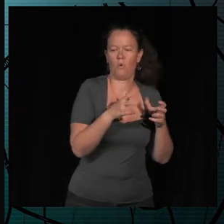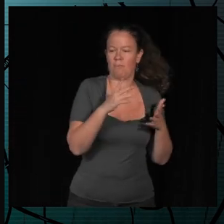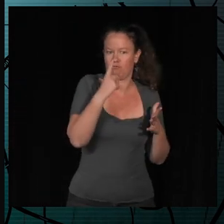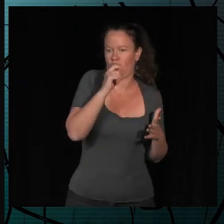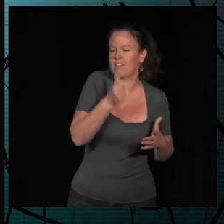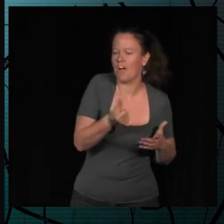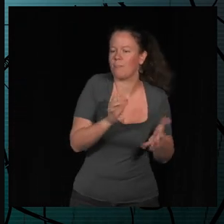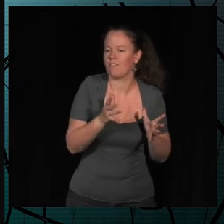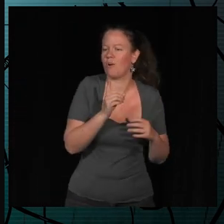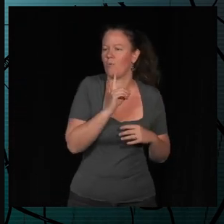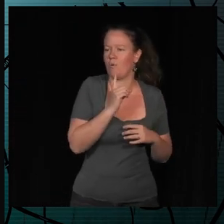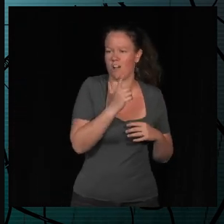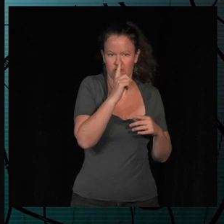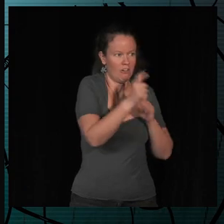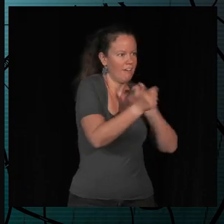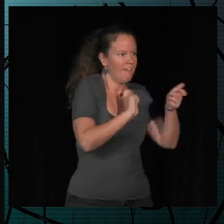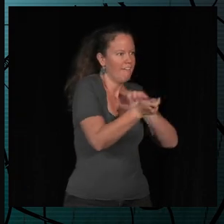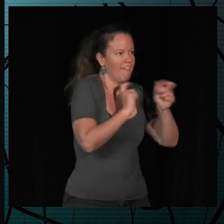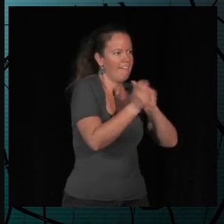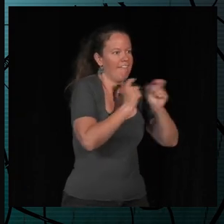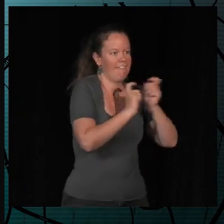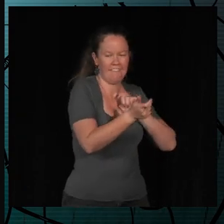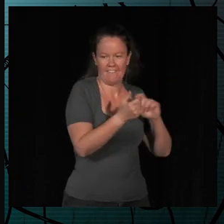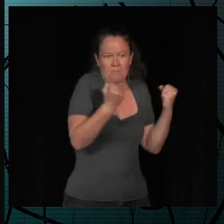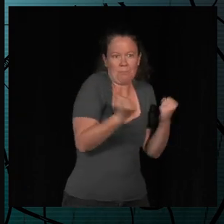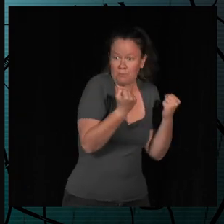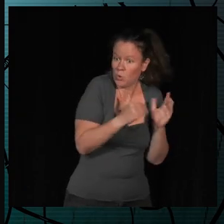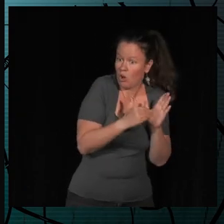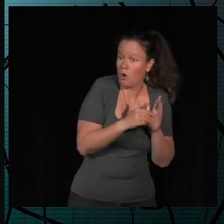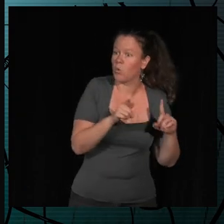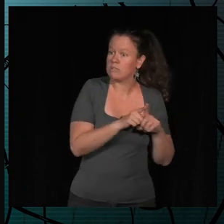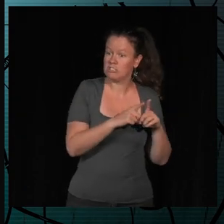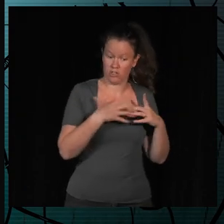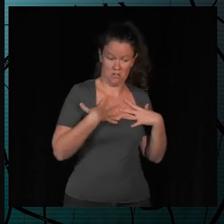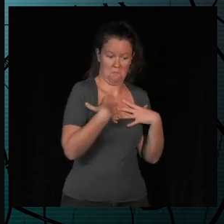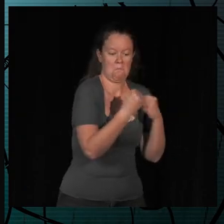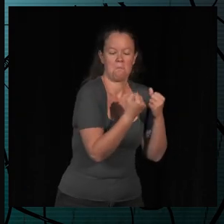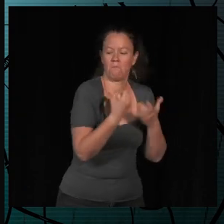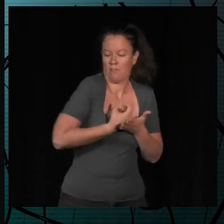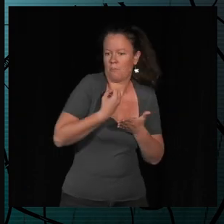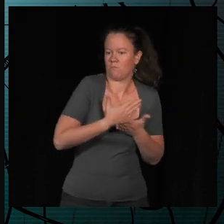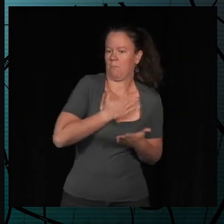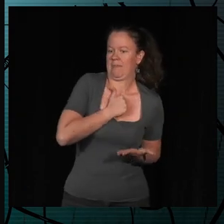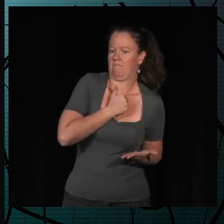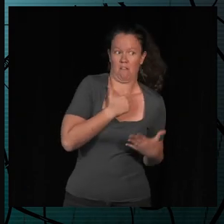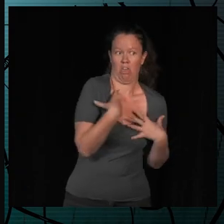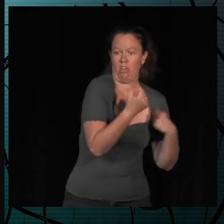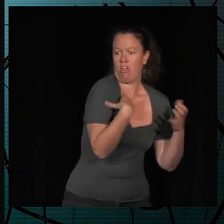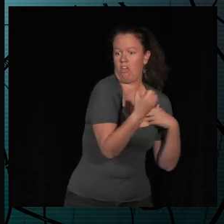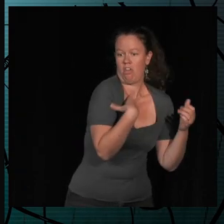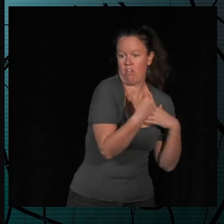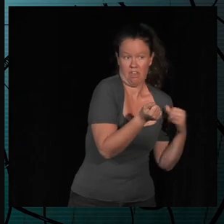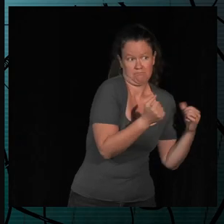cible d'un point de vue publicitaire mais on prend toutes vos données personnelles et cetera et cetera après je ne connais pas une seule industrie qui soit là pour être